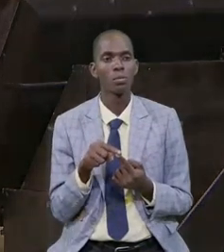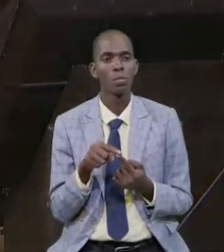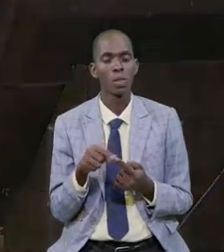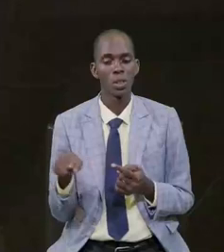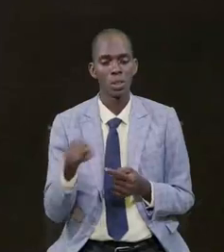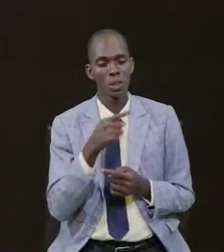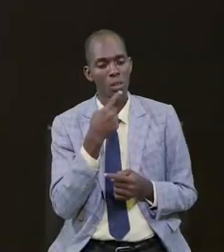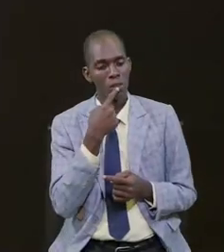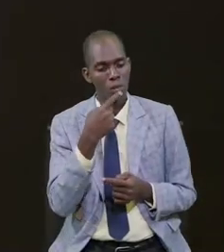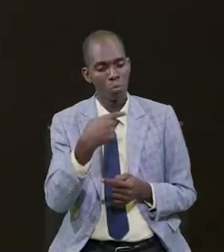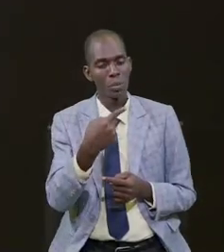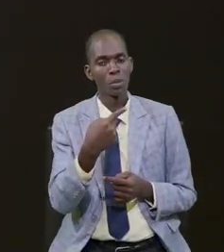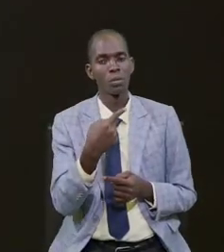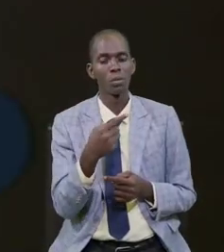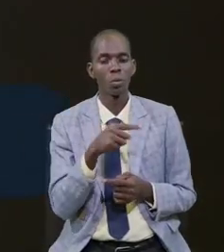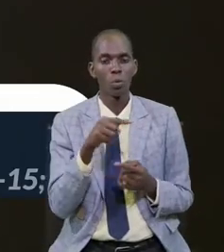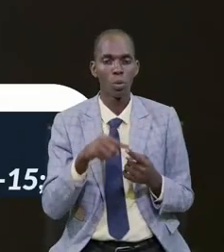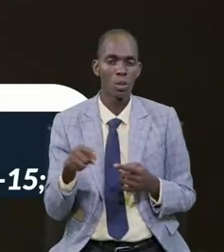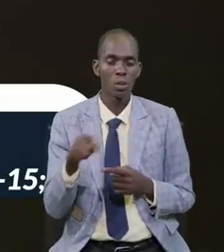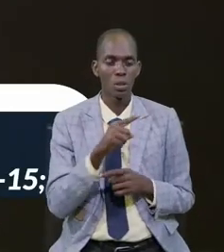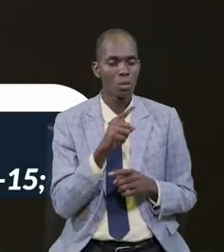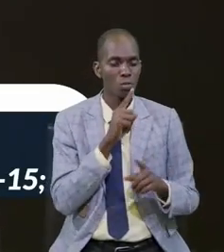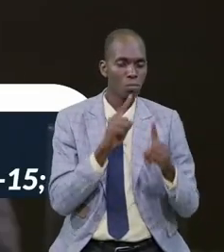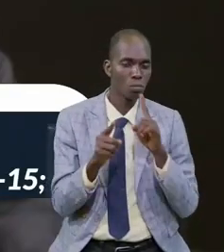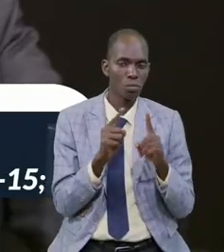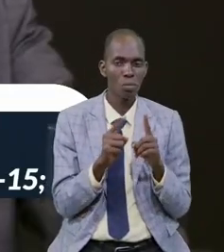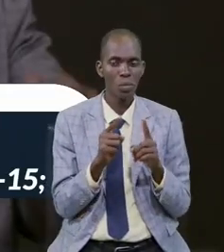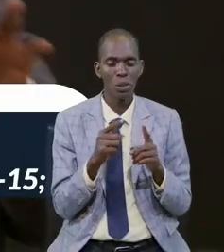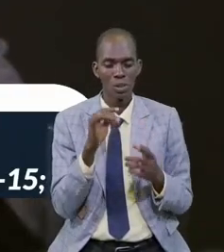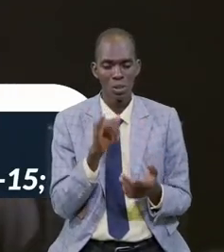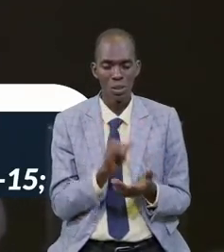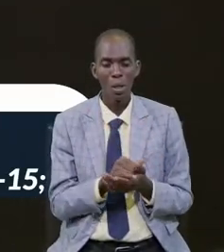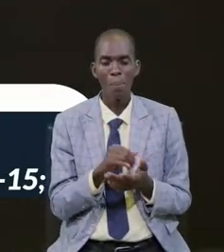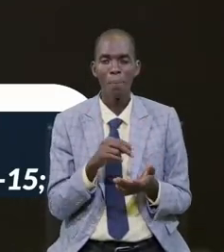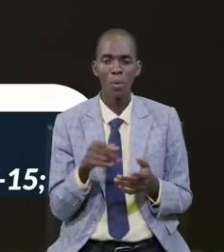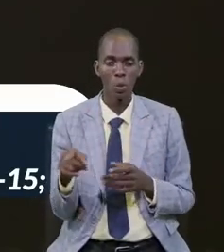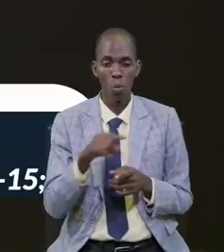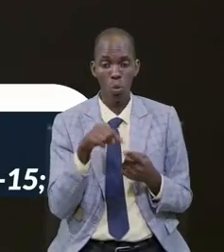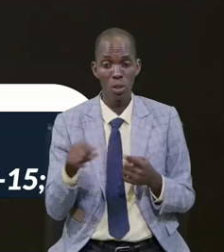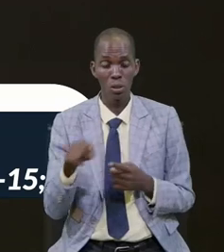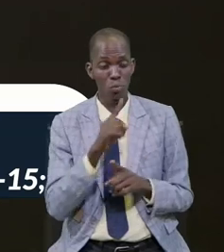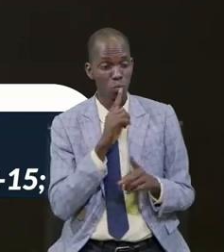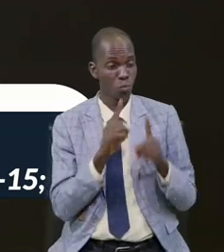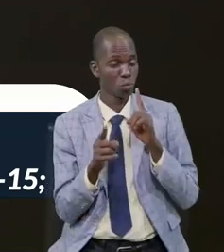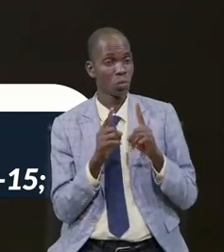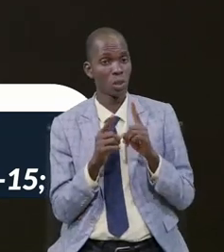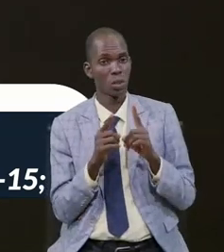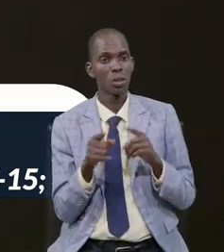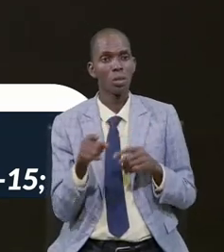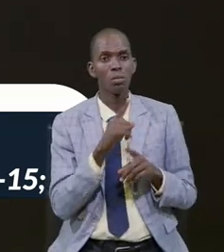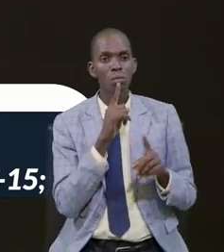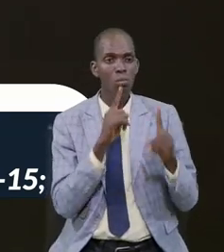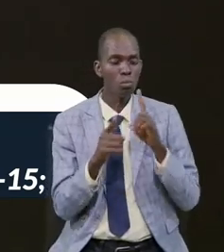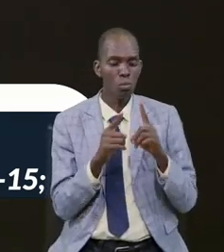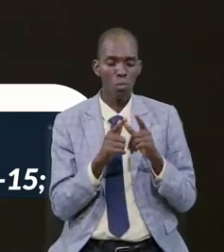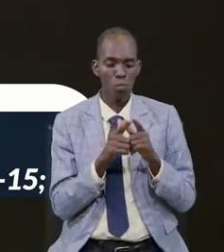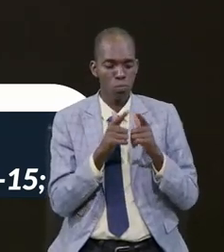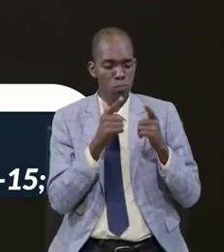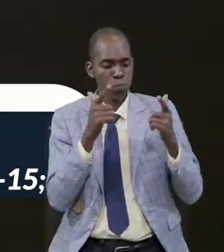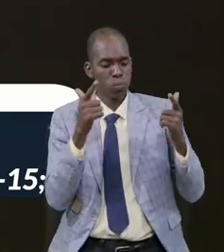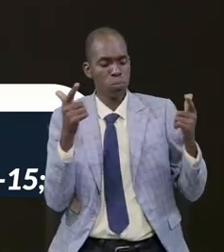avec des discours, c'est la langue. La langue en action. Avec des discours enflés